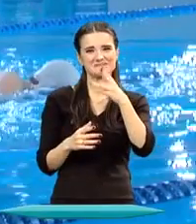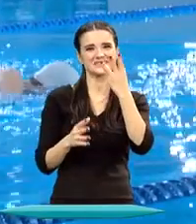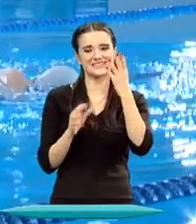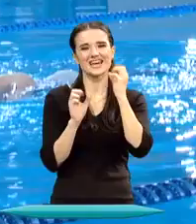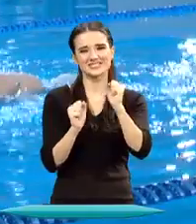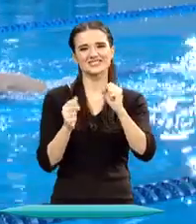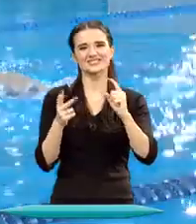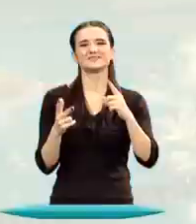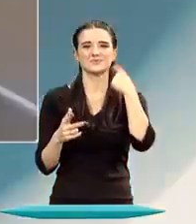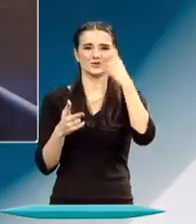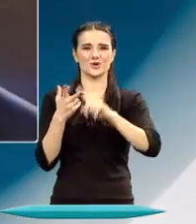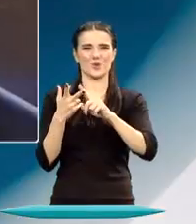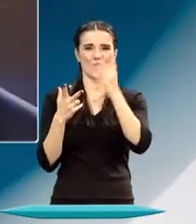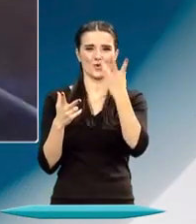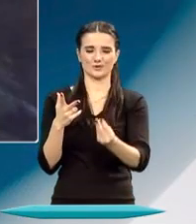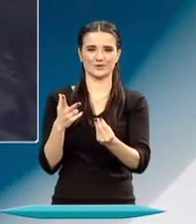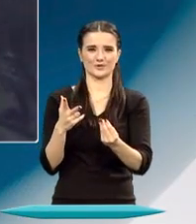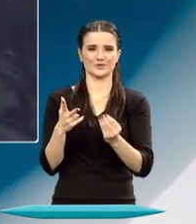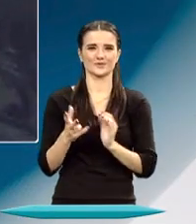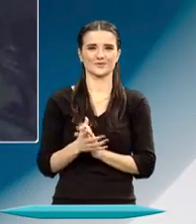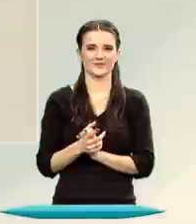Ondan bölge üçüncüsü olduk.